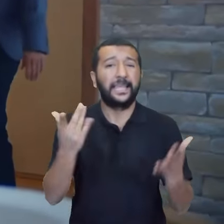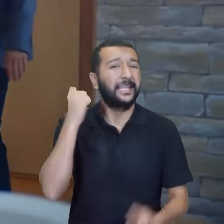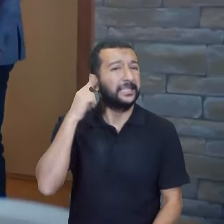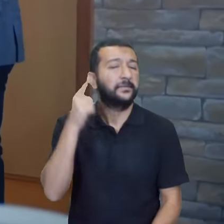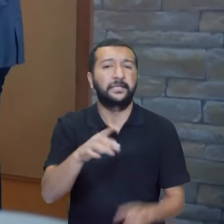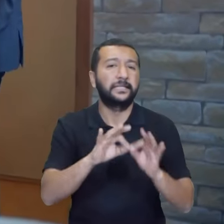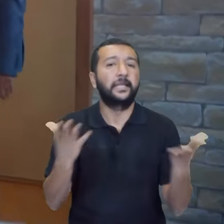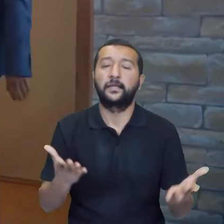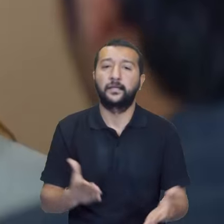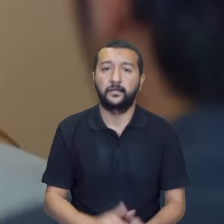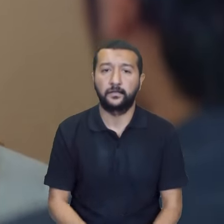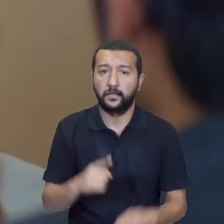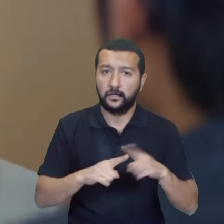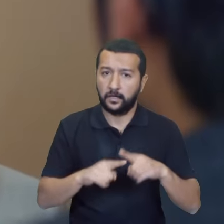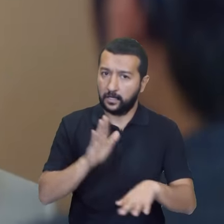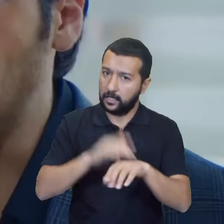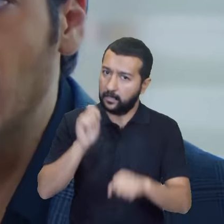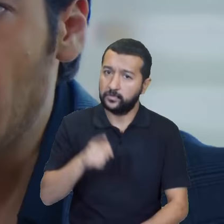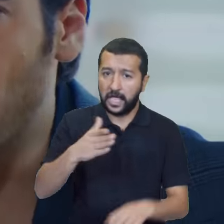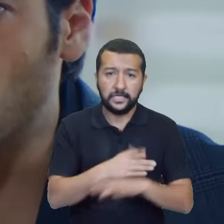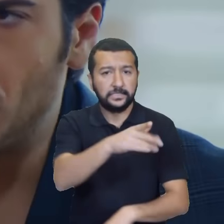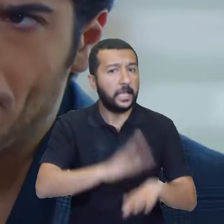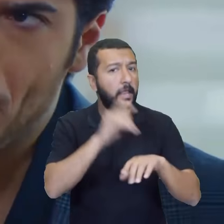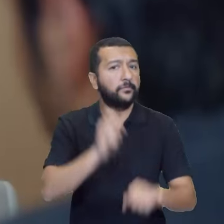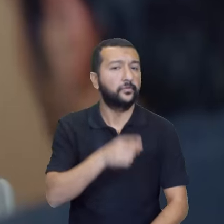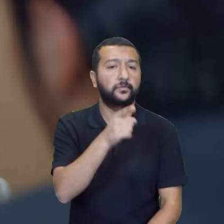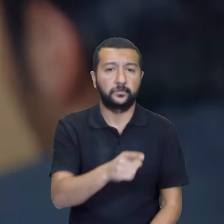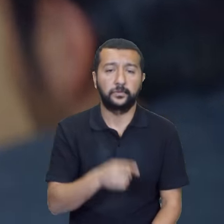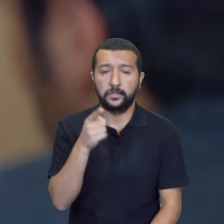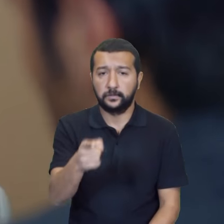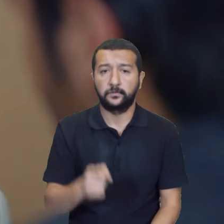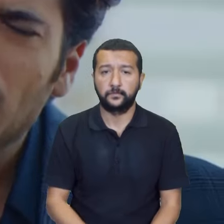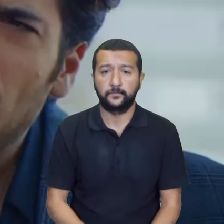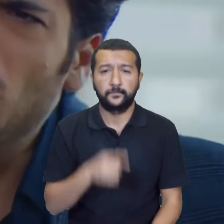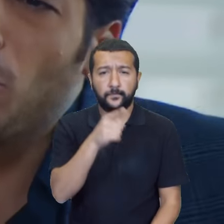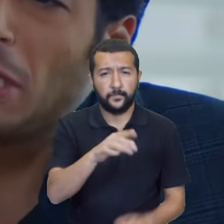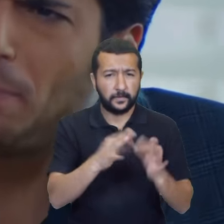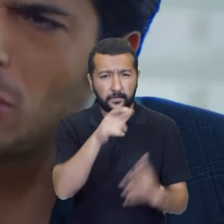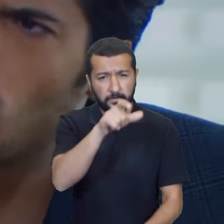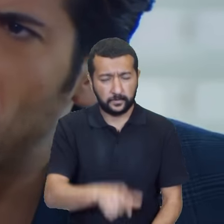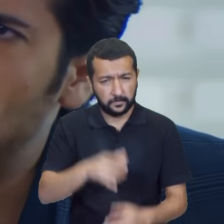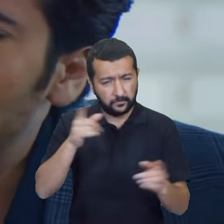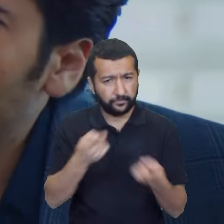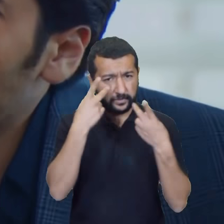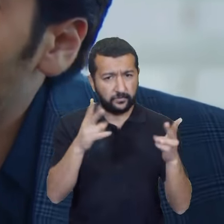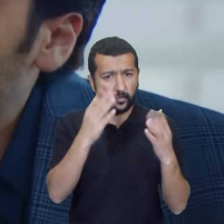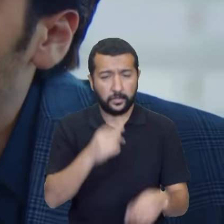dinleyeceğim? Tepsiye çarptığı gibi fırlattı. Tarık ne yapıyorsun? Asıl sen ne yapıyorsun? Ya... Ya sen nasıl bu kadar pişkin olabilirsin? İnanamıyorum ben sana